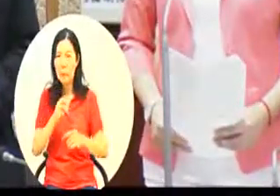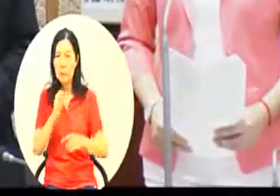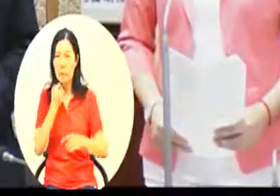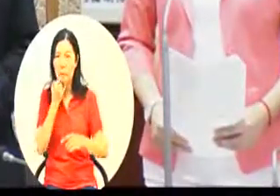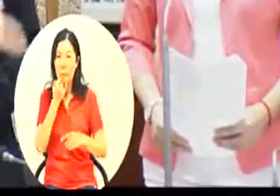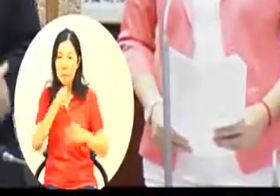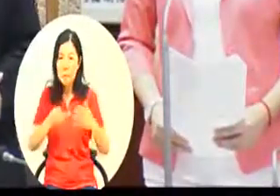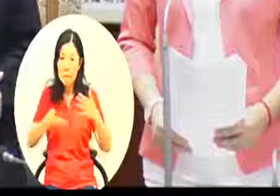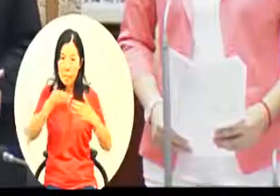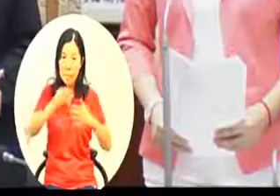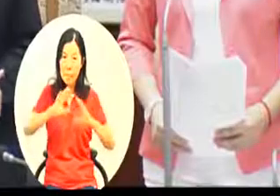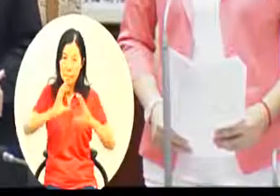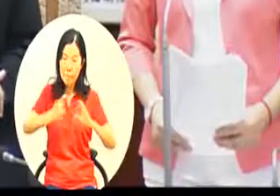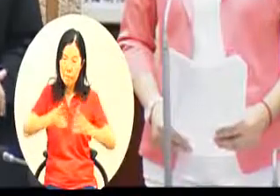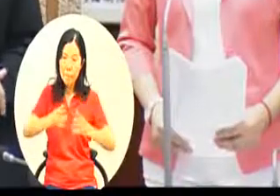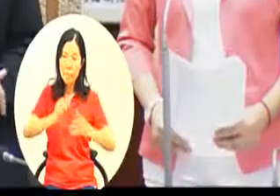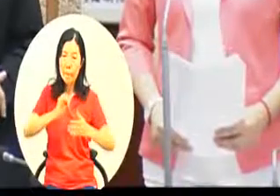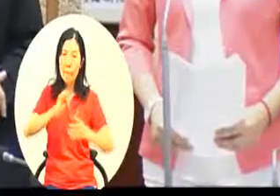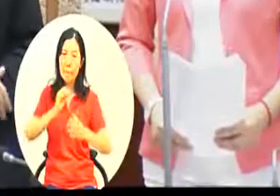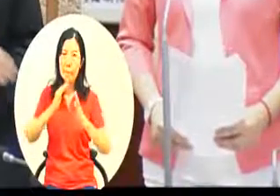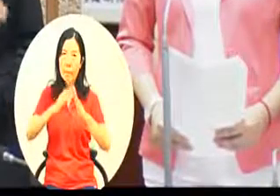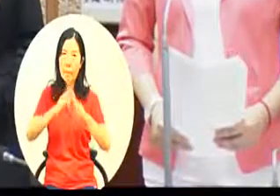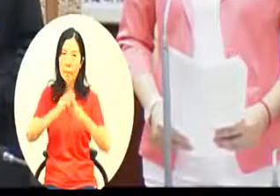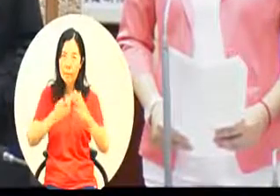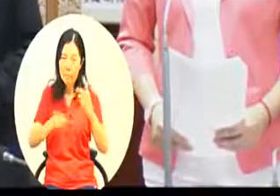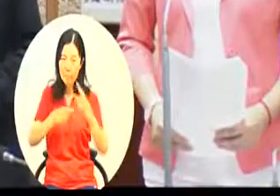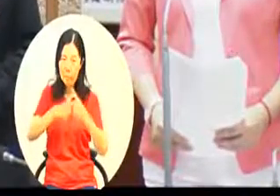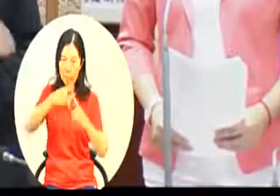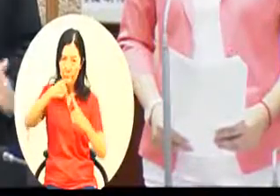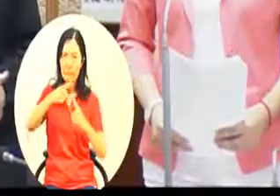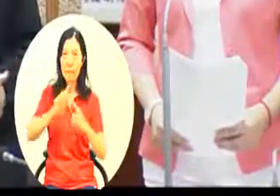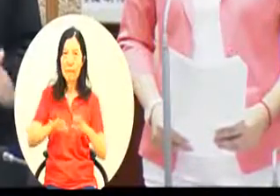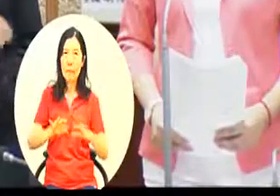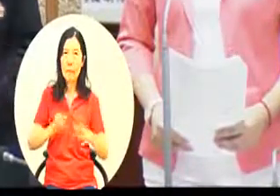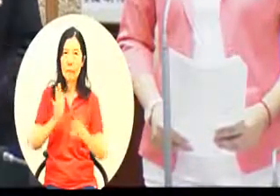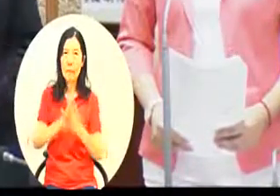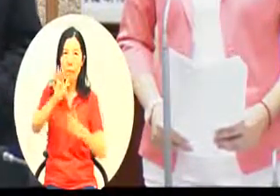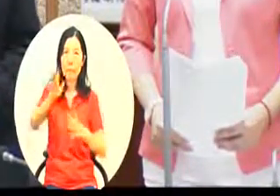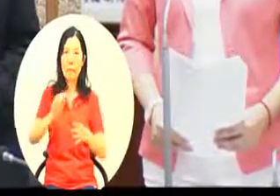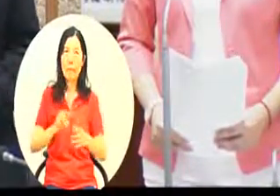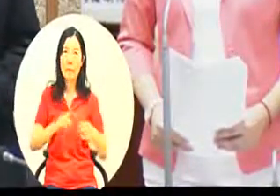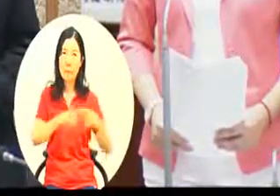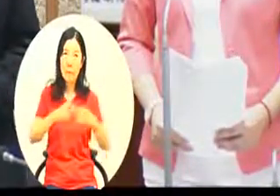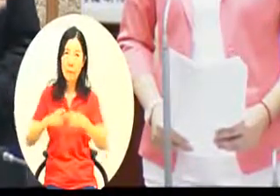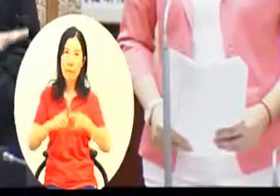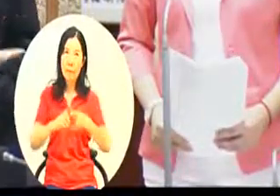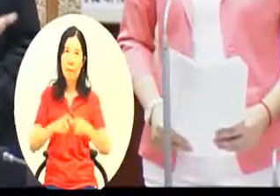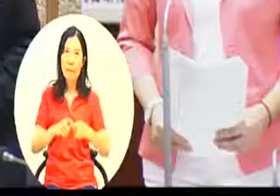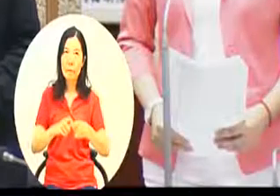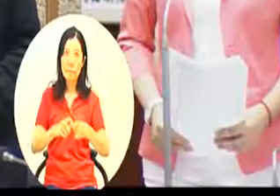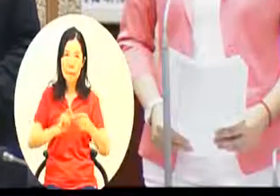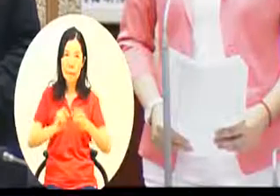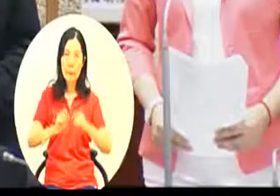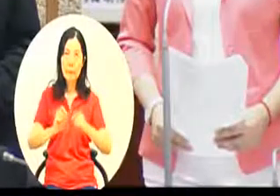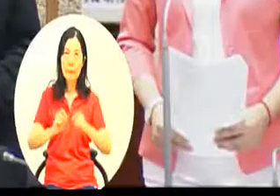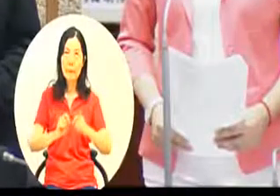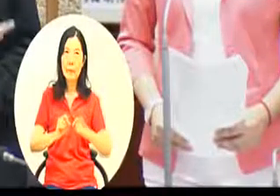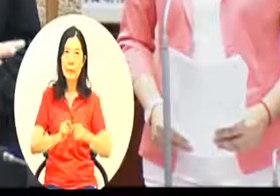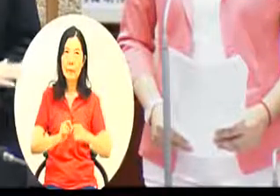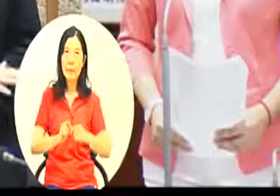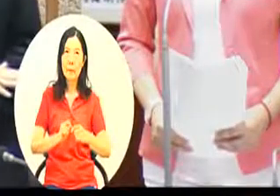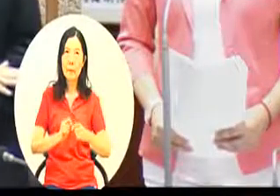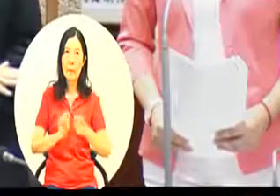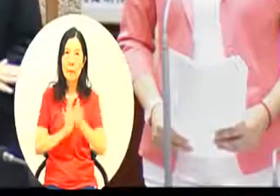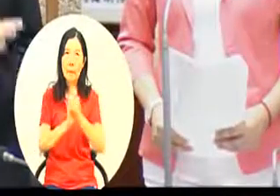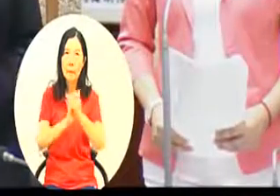提升到国定的这样的一个层级哦。那相关未来这个相关的一些相关的一些计划，或是相关一些推动